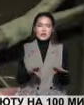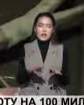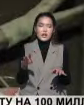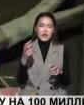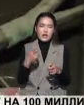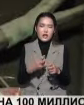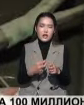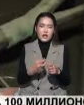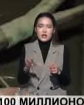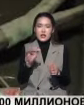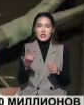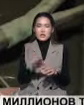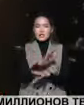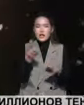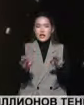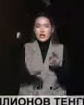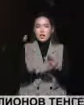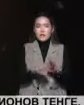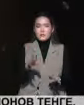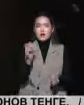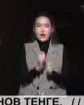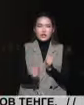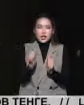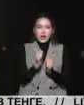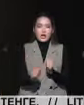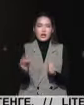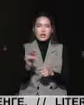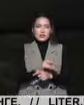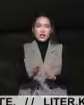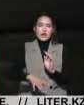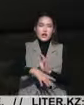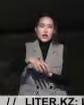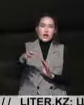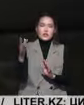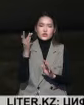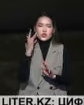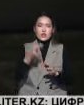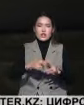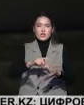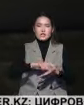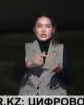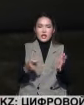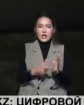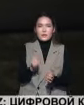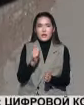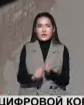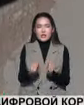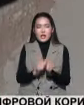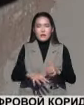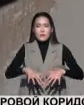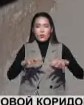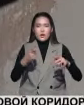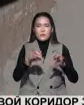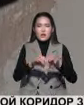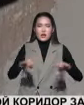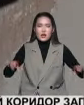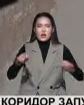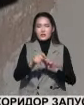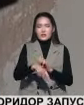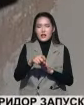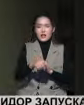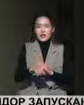Из подвала Ержигит Кайратов регулярно вычерпывает воду ведрами. Это помещение топит постоянно. Все потому, что трубы протекают,